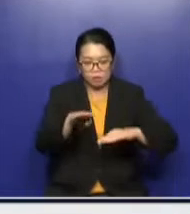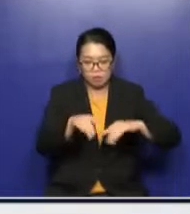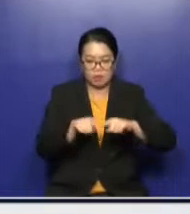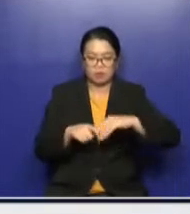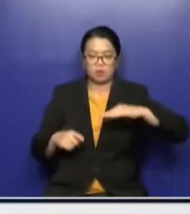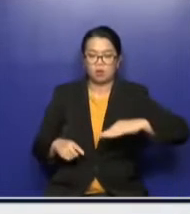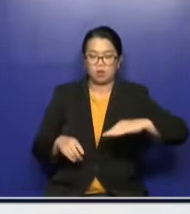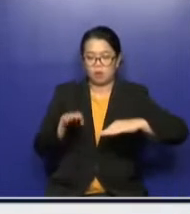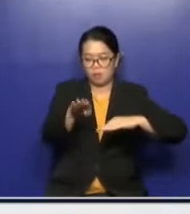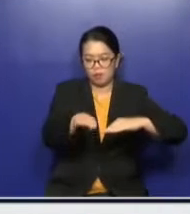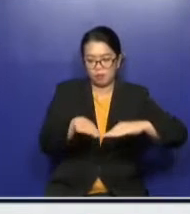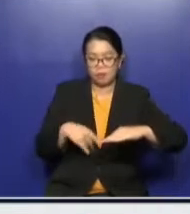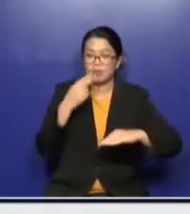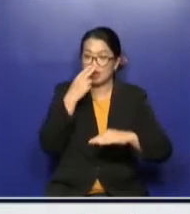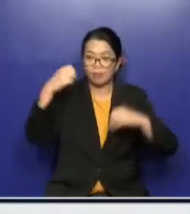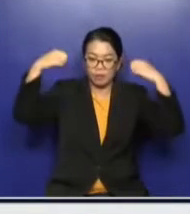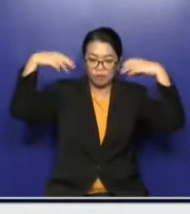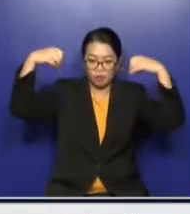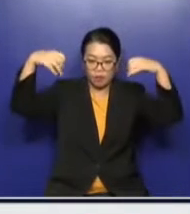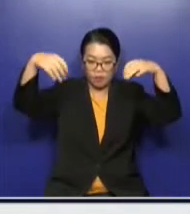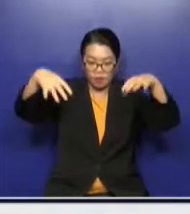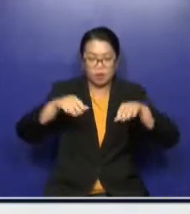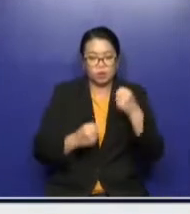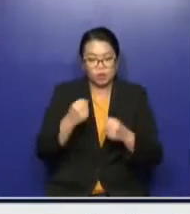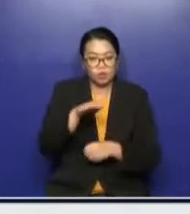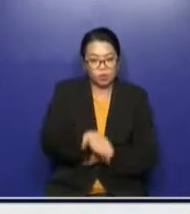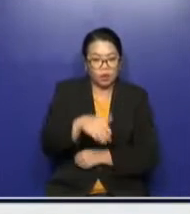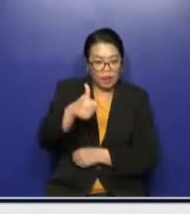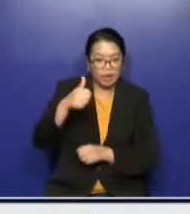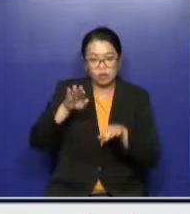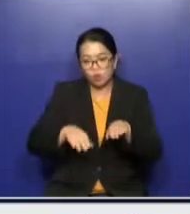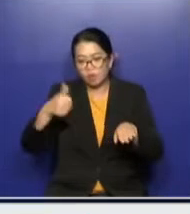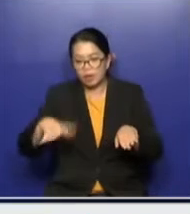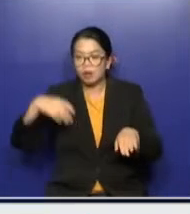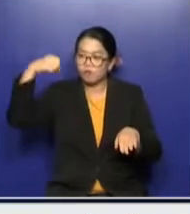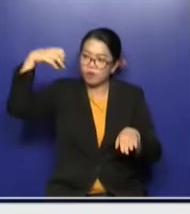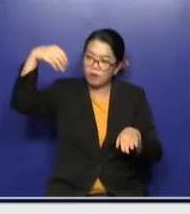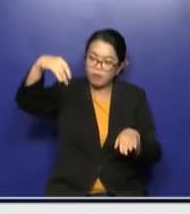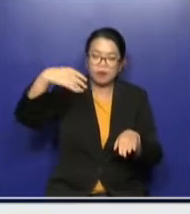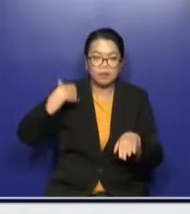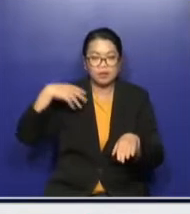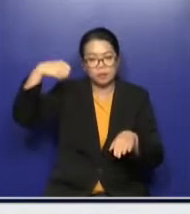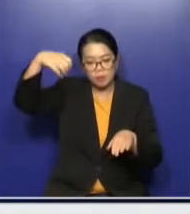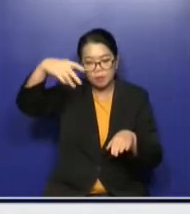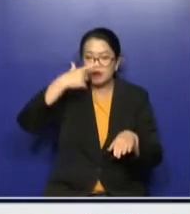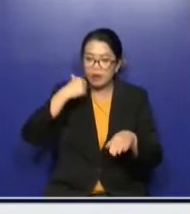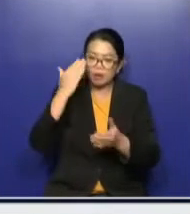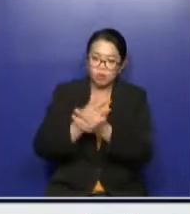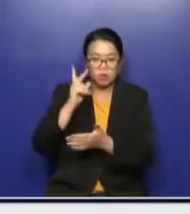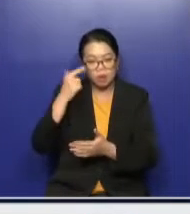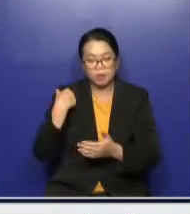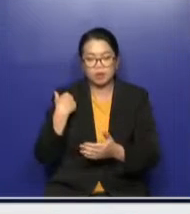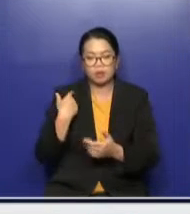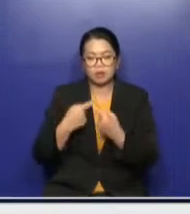ามห้างทำไมมันมีไฟตรงนี้จอดได้ตรงนี้จอดไม่ได้แต่นี่มันมั่วไปหมดเลยสภาเรานะคะดิ